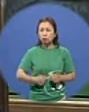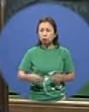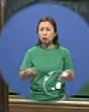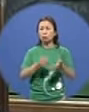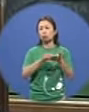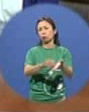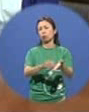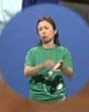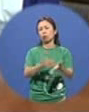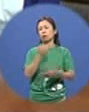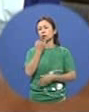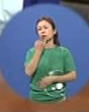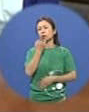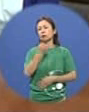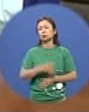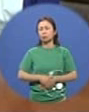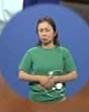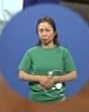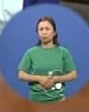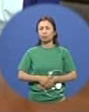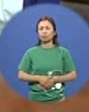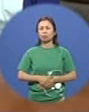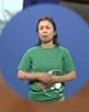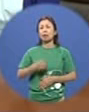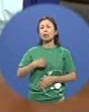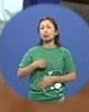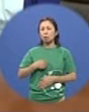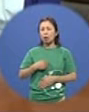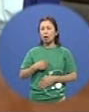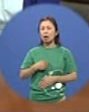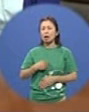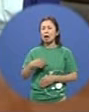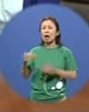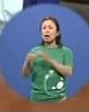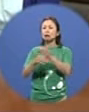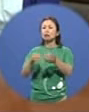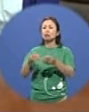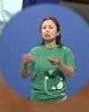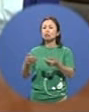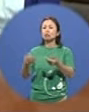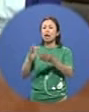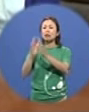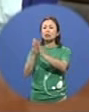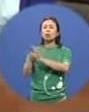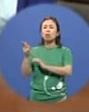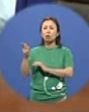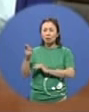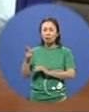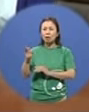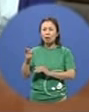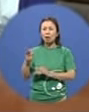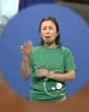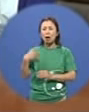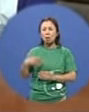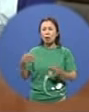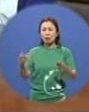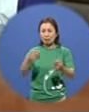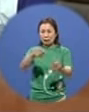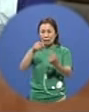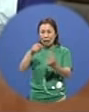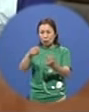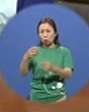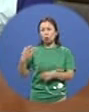もらったらいいと思いますねうんで私はね実はね通産省で採用担当してましたあそうなんですかはい